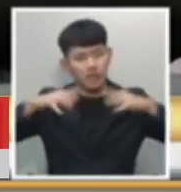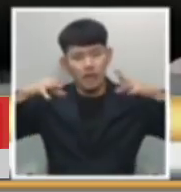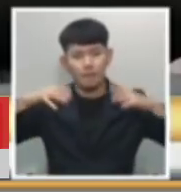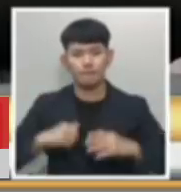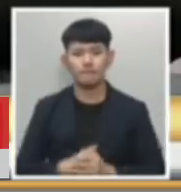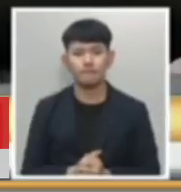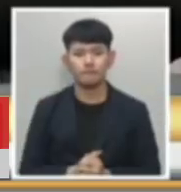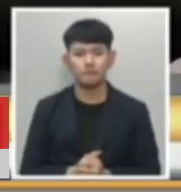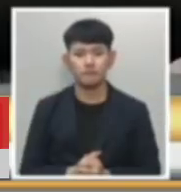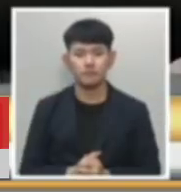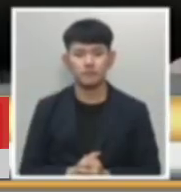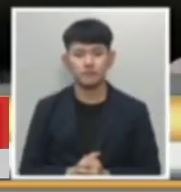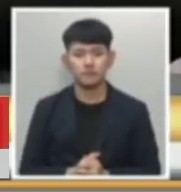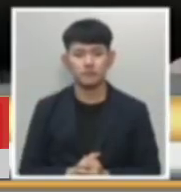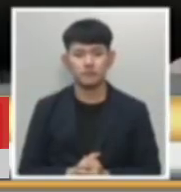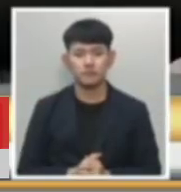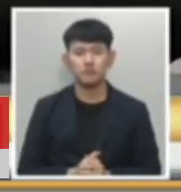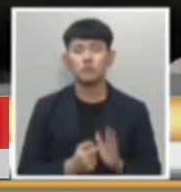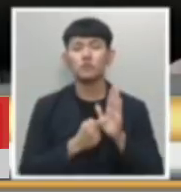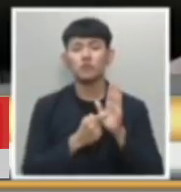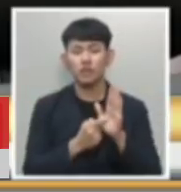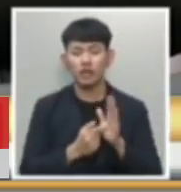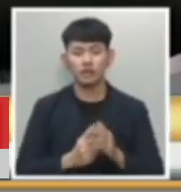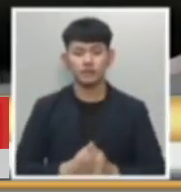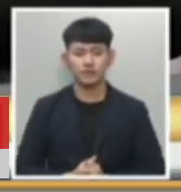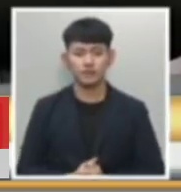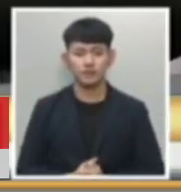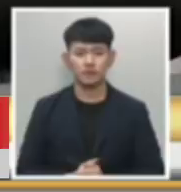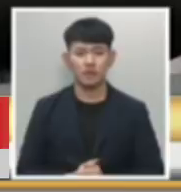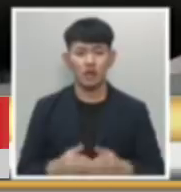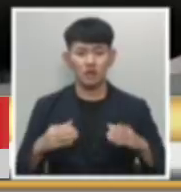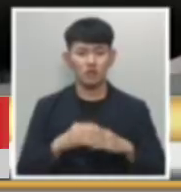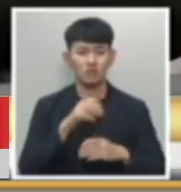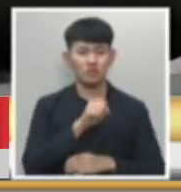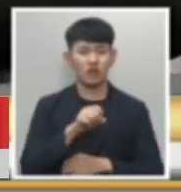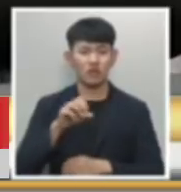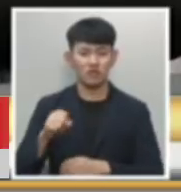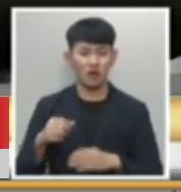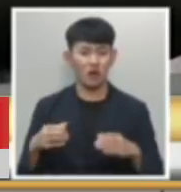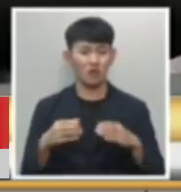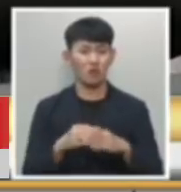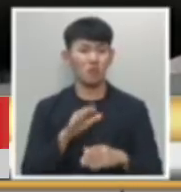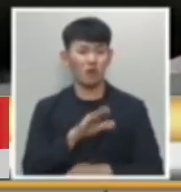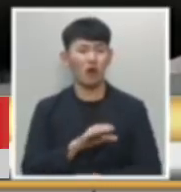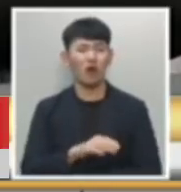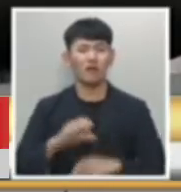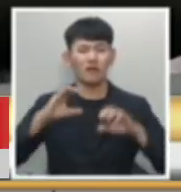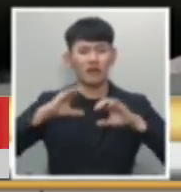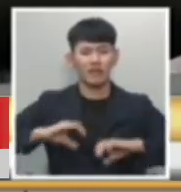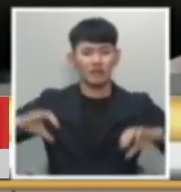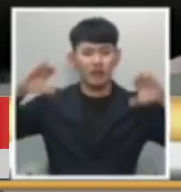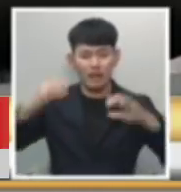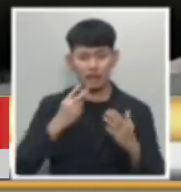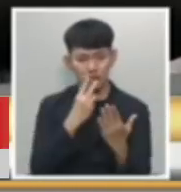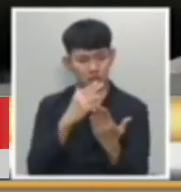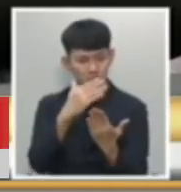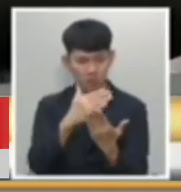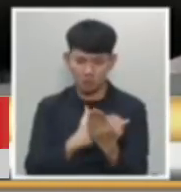ใหญ่แม้แต่เพื่อนสมาชิกที่เป็นซีกรัฐบาลเองก็เห็นข้อบกพร่องเ